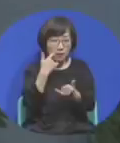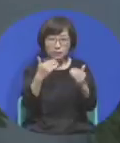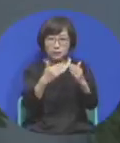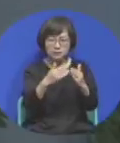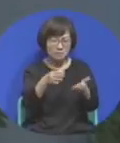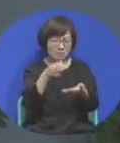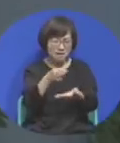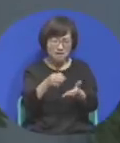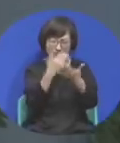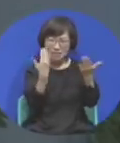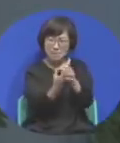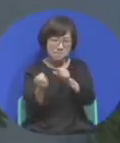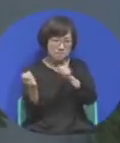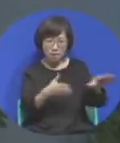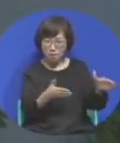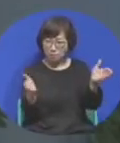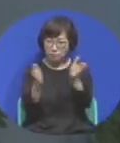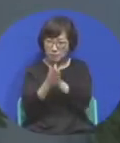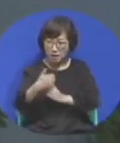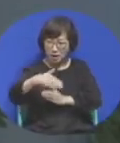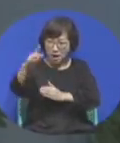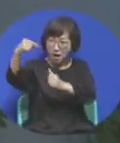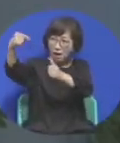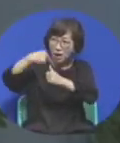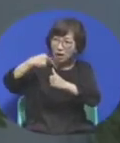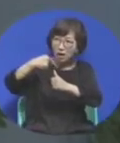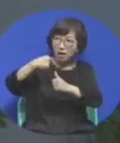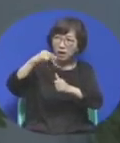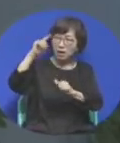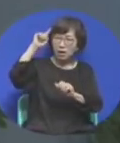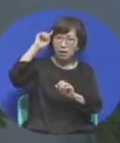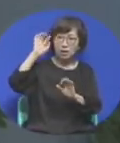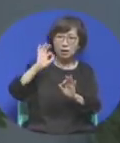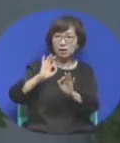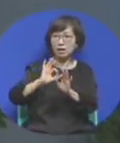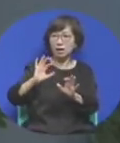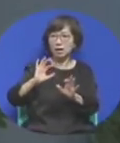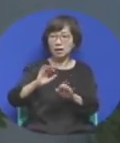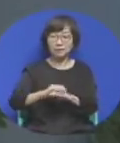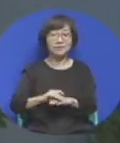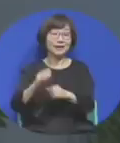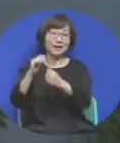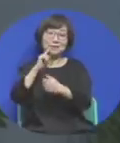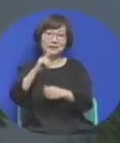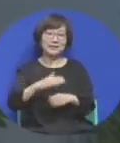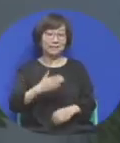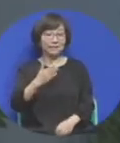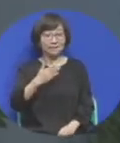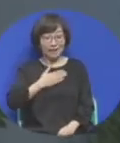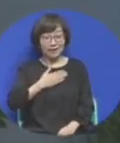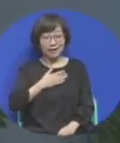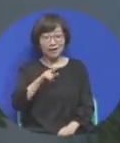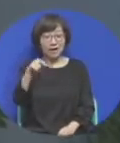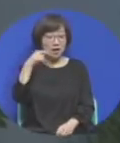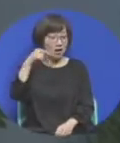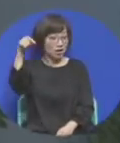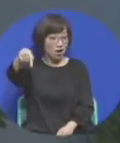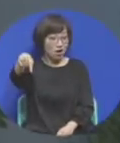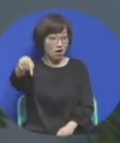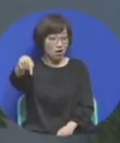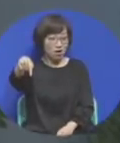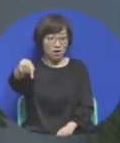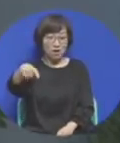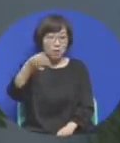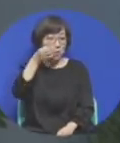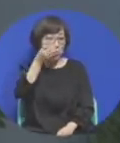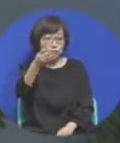him to leave all of his possessions, all of his wealth, all of his household. 내가 네게 지시할 땅으로 가라. And he says, go to the land